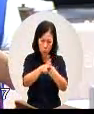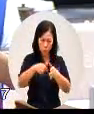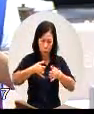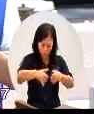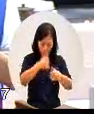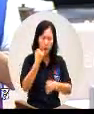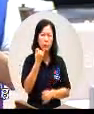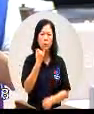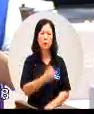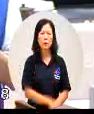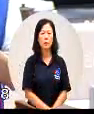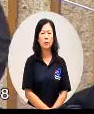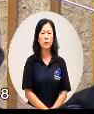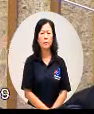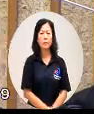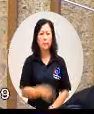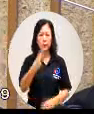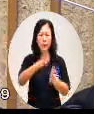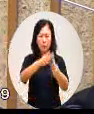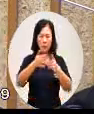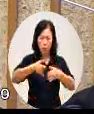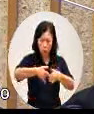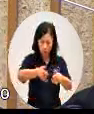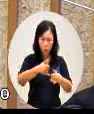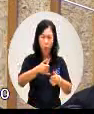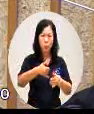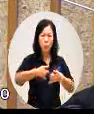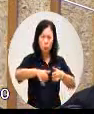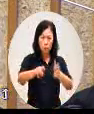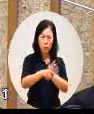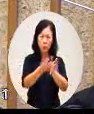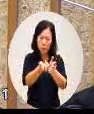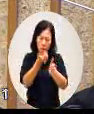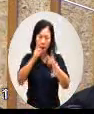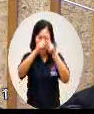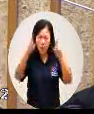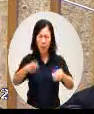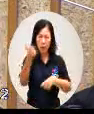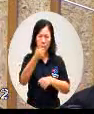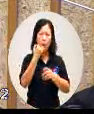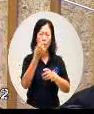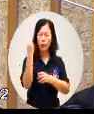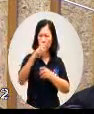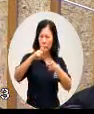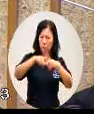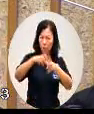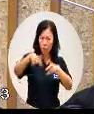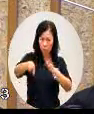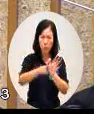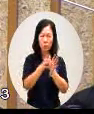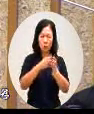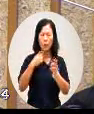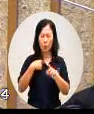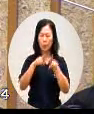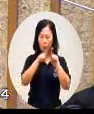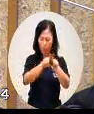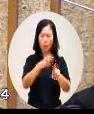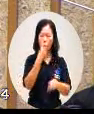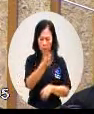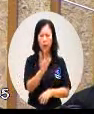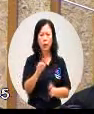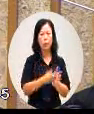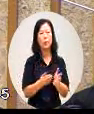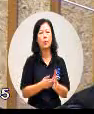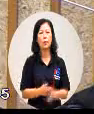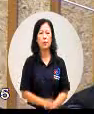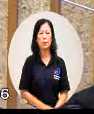好。 啊，不然你那落山哈，就说如果刚刚周爷，因为我们新工处也陪你去看过嘛， 对，是， 哦，新